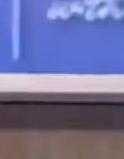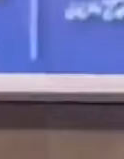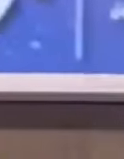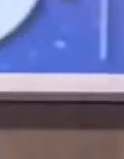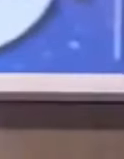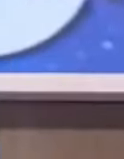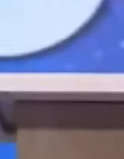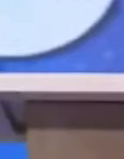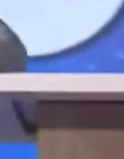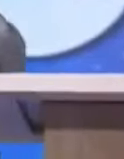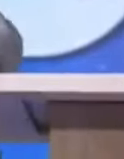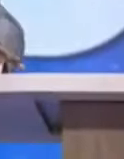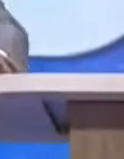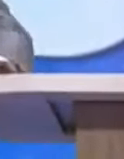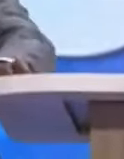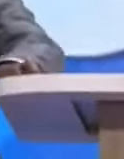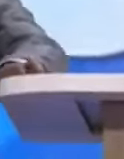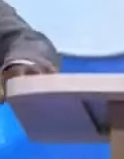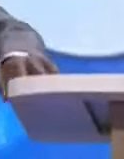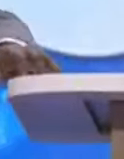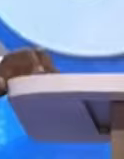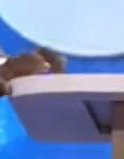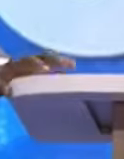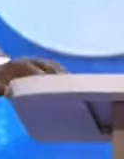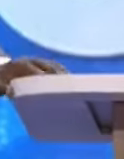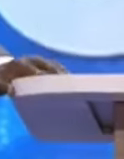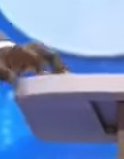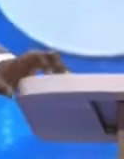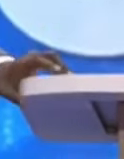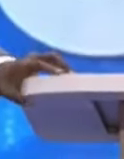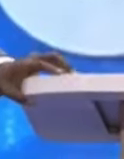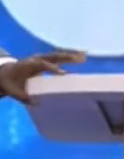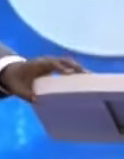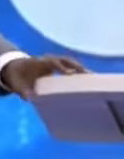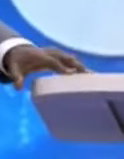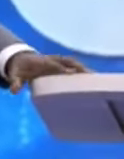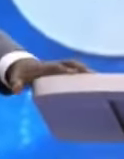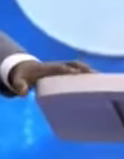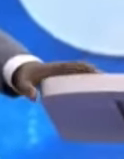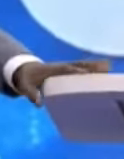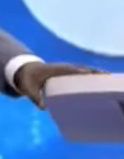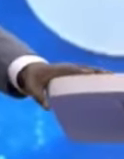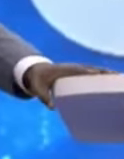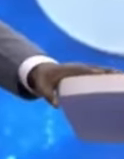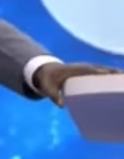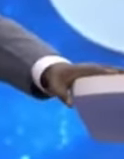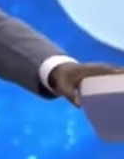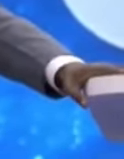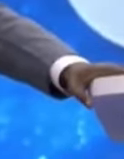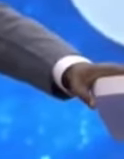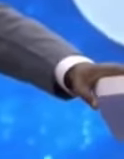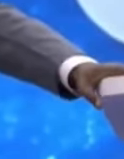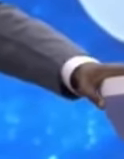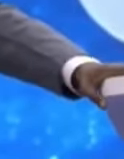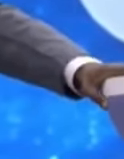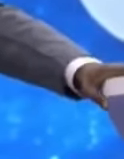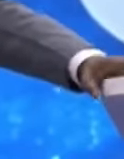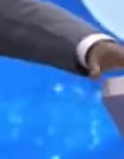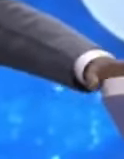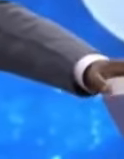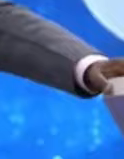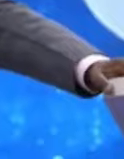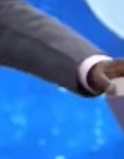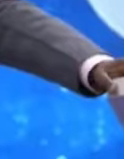qui ne croient pas qu'il y a Dieu parce qu'ils sont des infidèles ils ne croient même pas qu'il y a un jugement au dernier